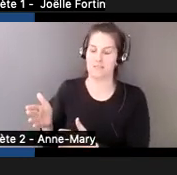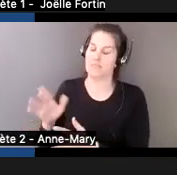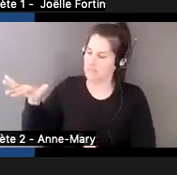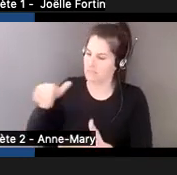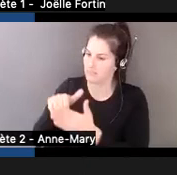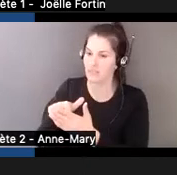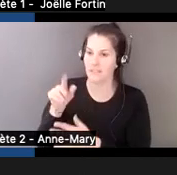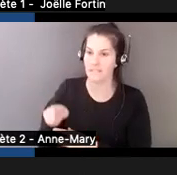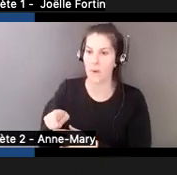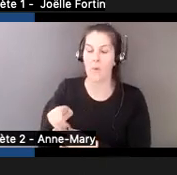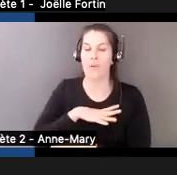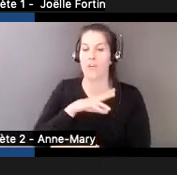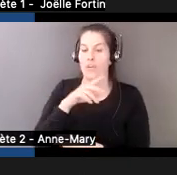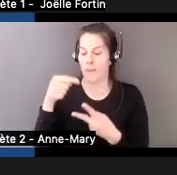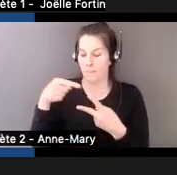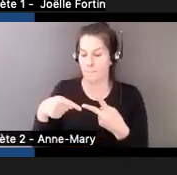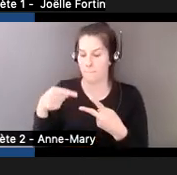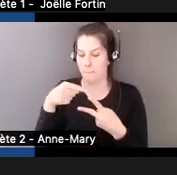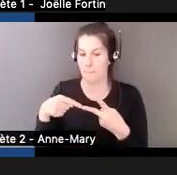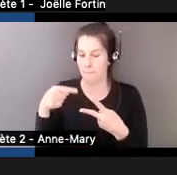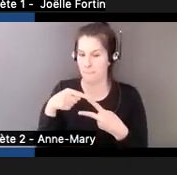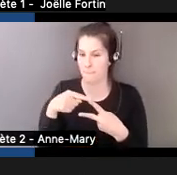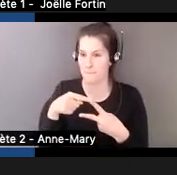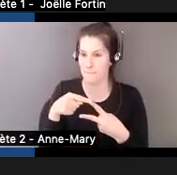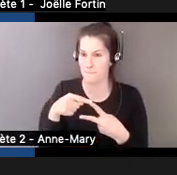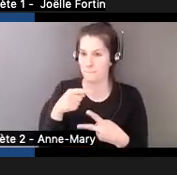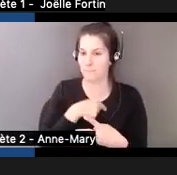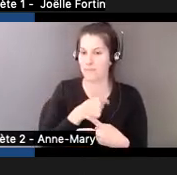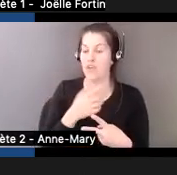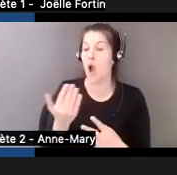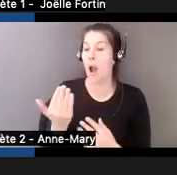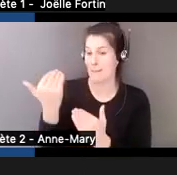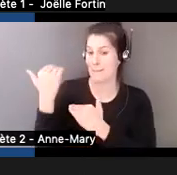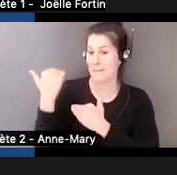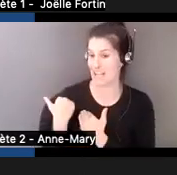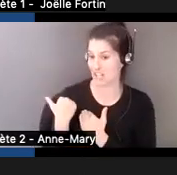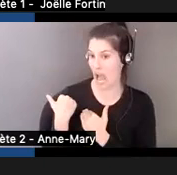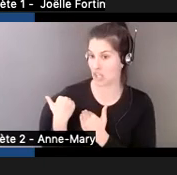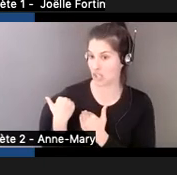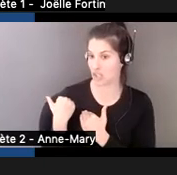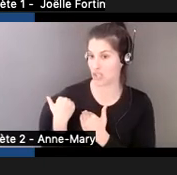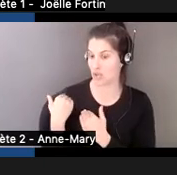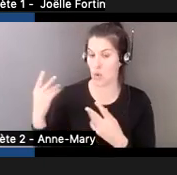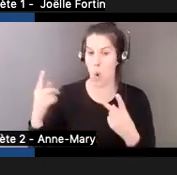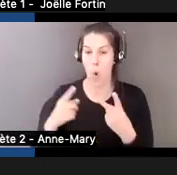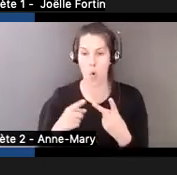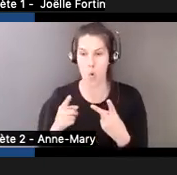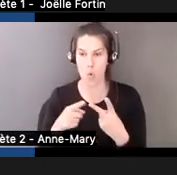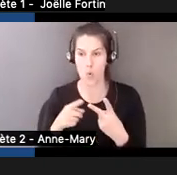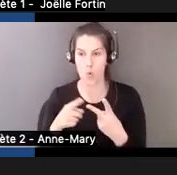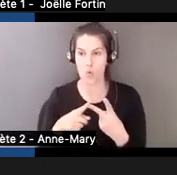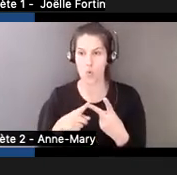Soit il y a la prise en charge ou la prise en considération. Il faut